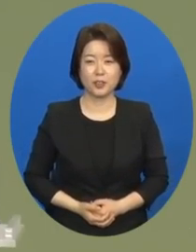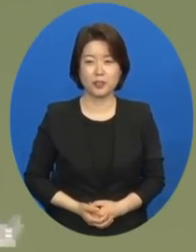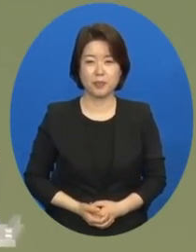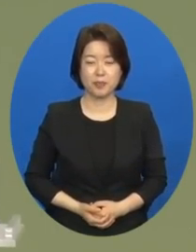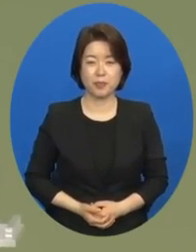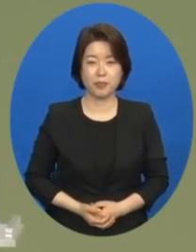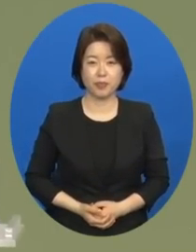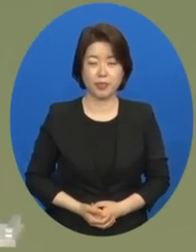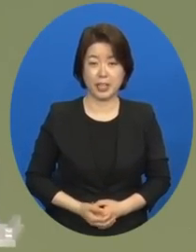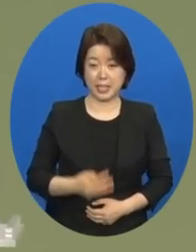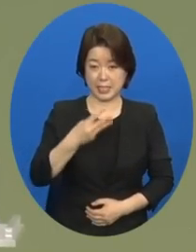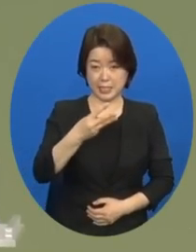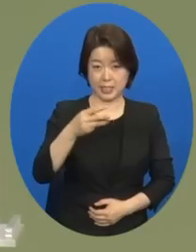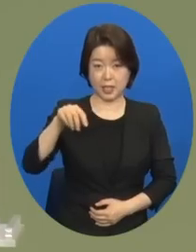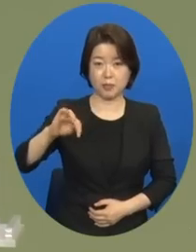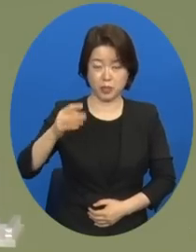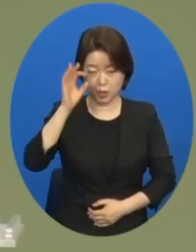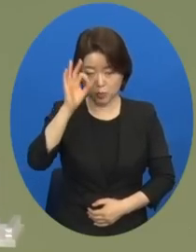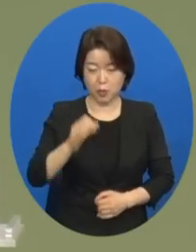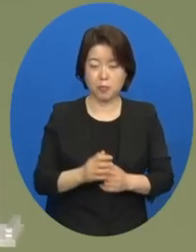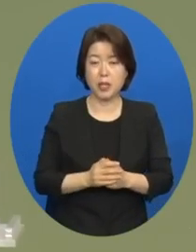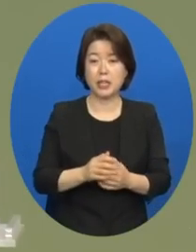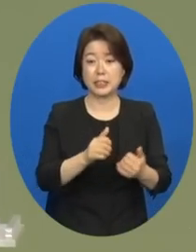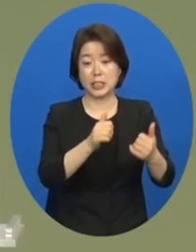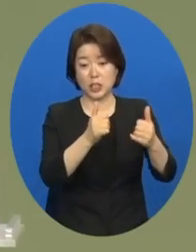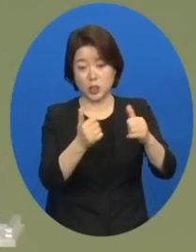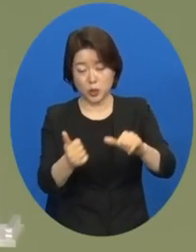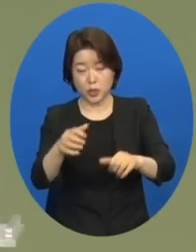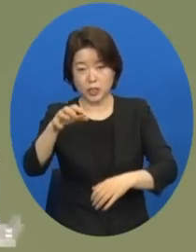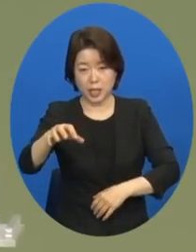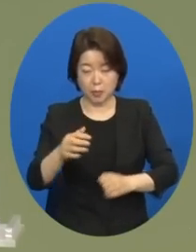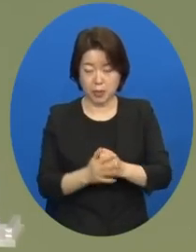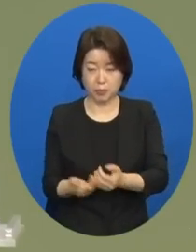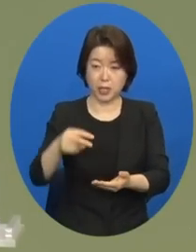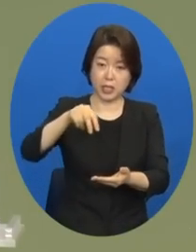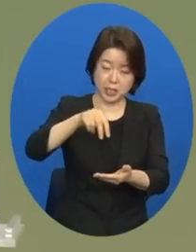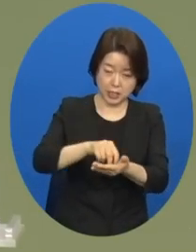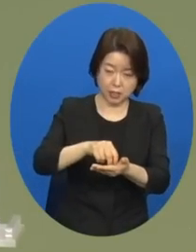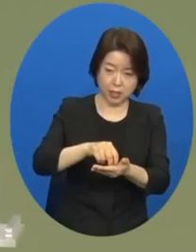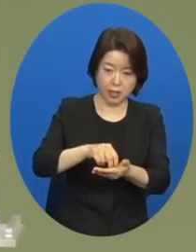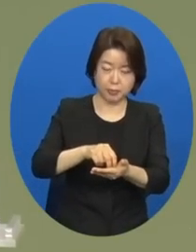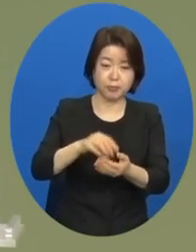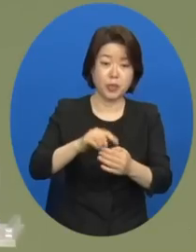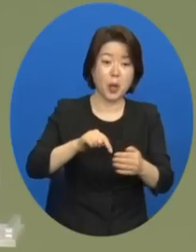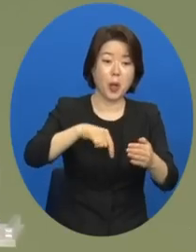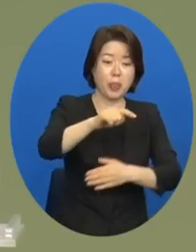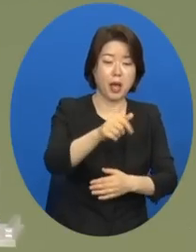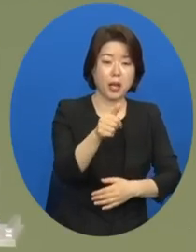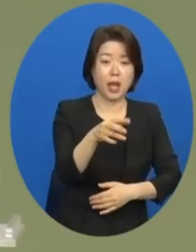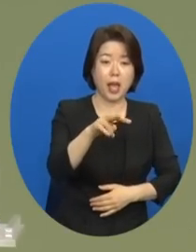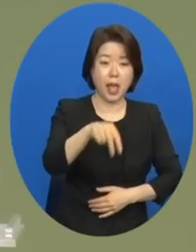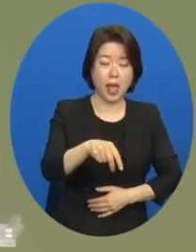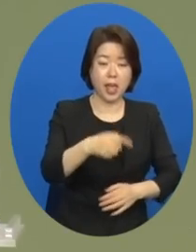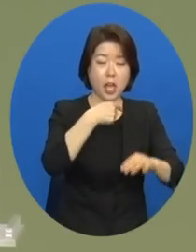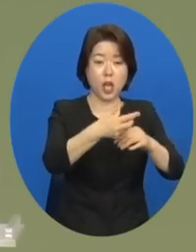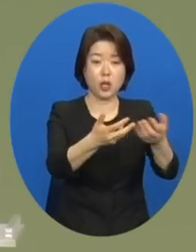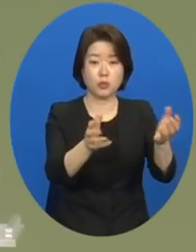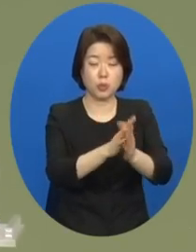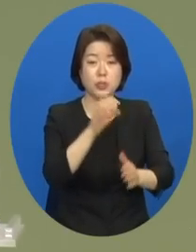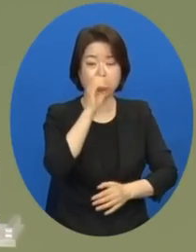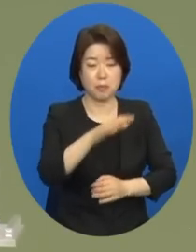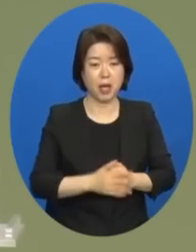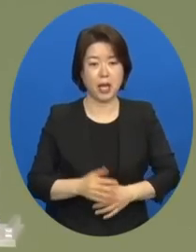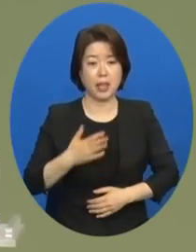3절에 보면 그 시신 앞에서 일어나 나가서 헷 족속에게 말하여 이르되 나는 4절에